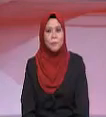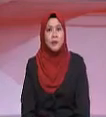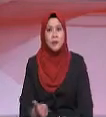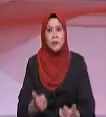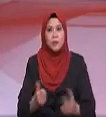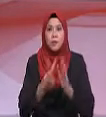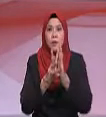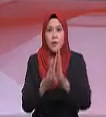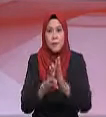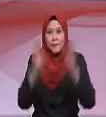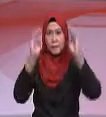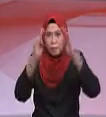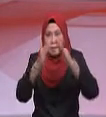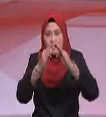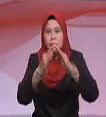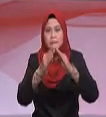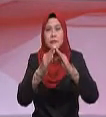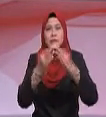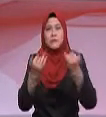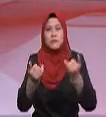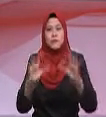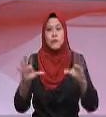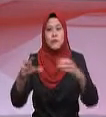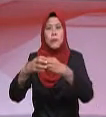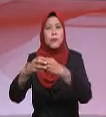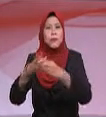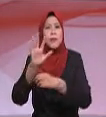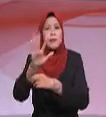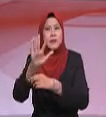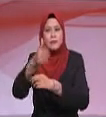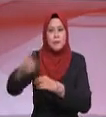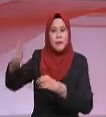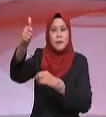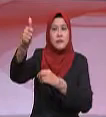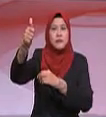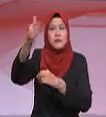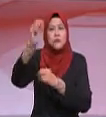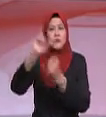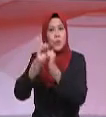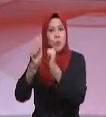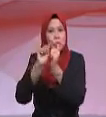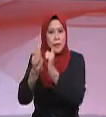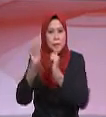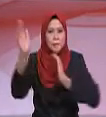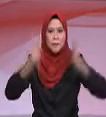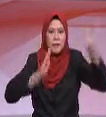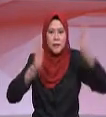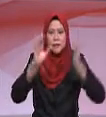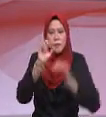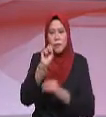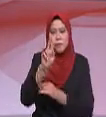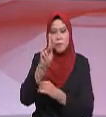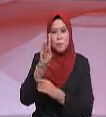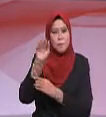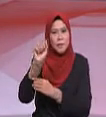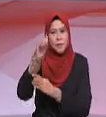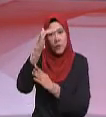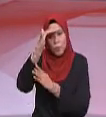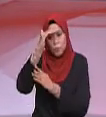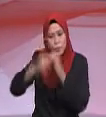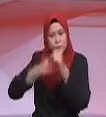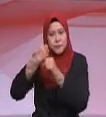kontinjen Pahang menyasarkan untuk berada di kedudukan kelompok 5 teratas pada Sukan Malaysia Sukma Johor tahun